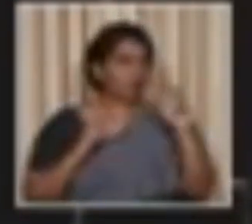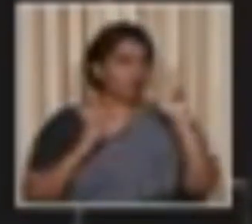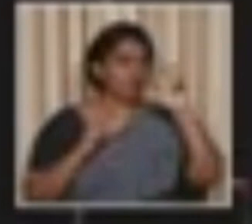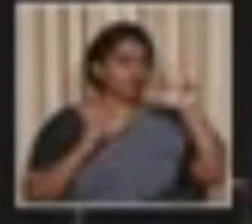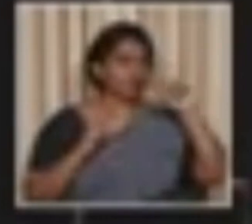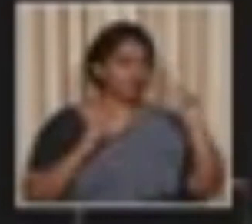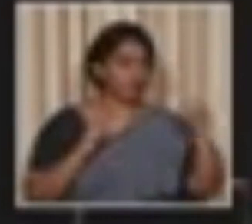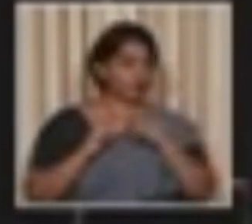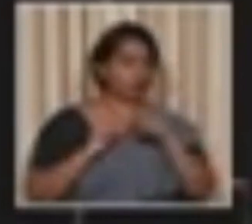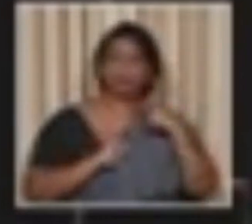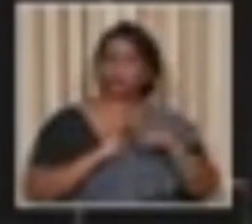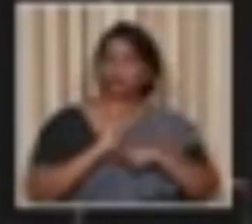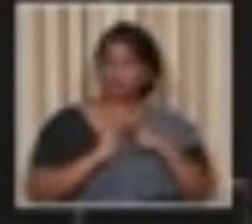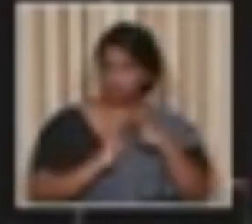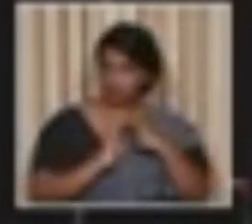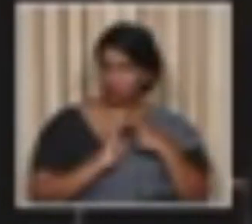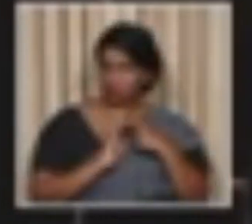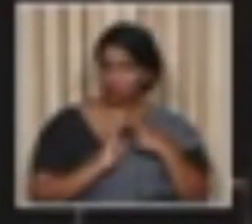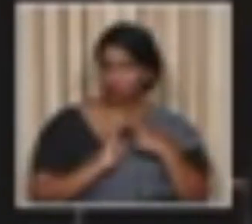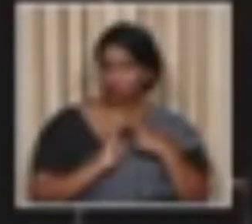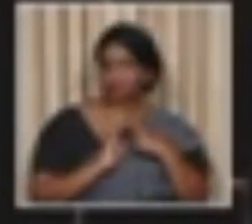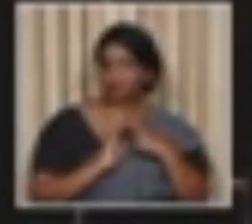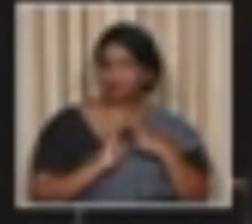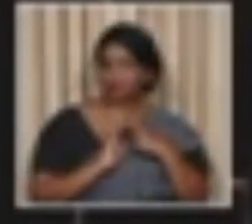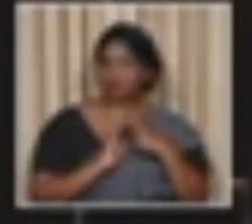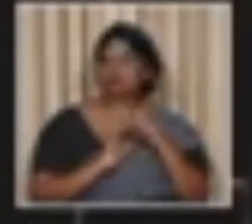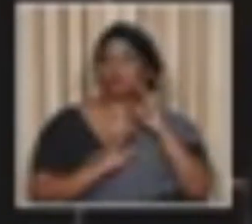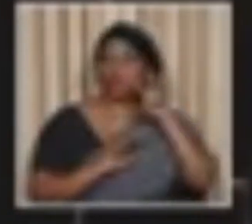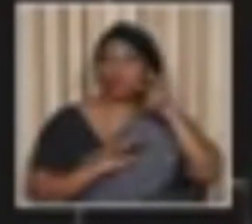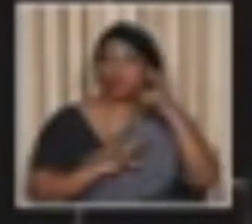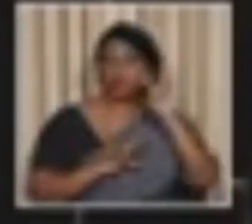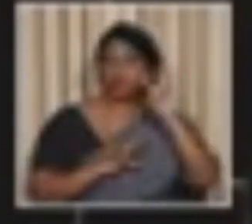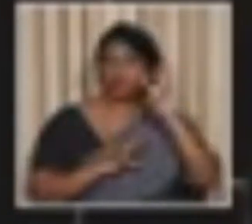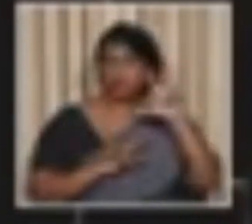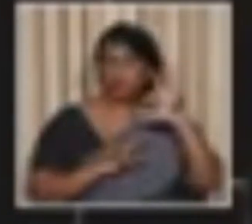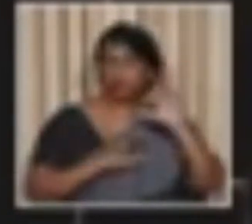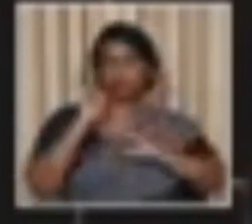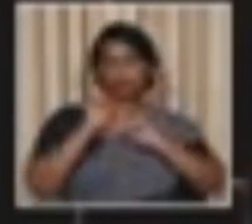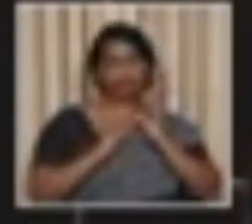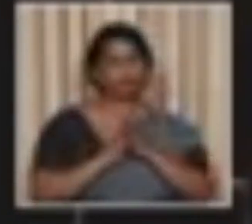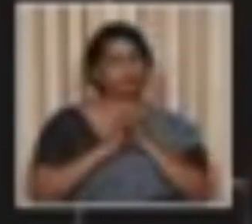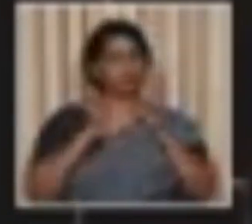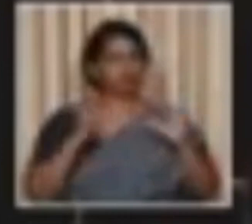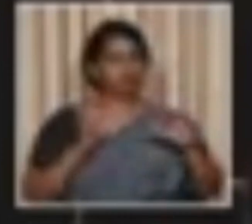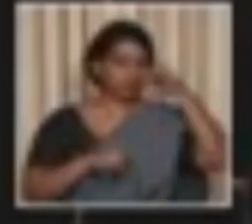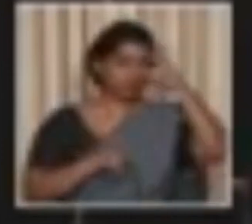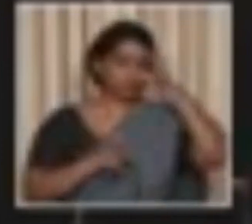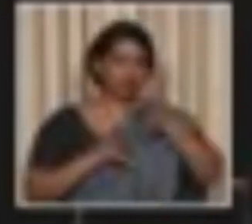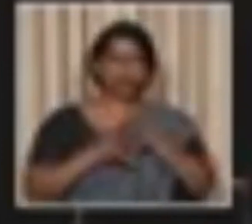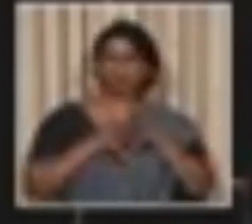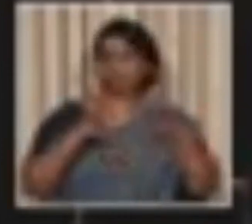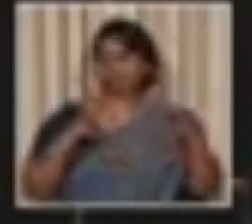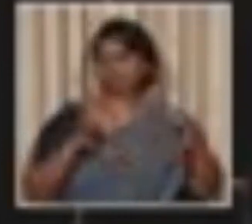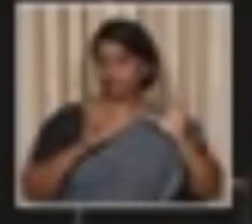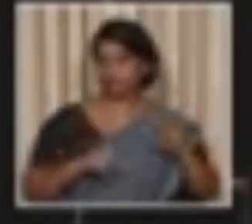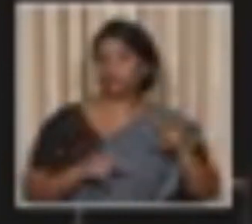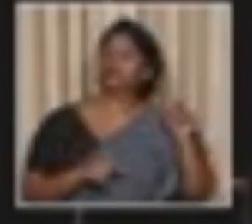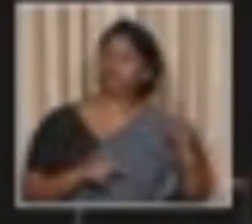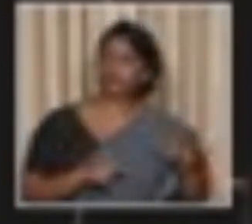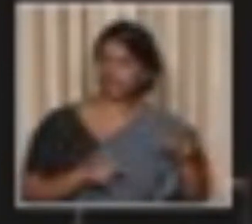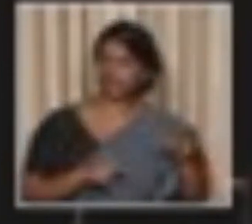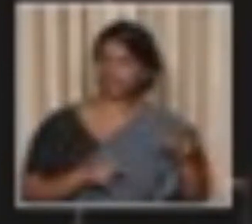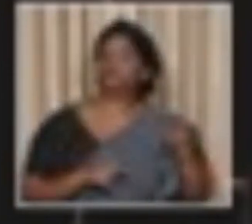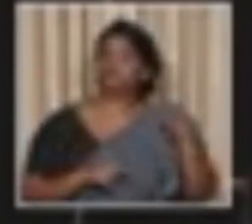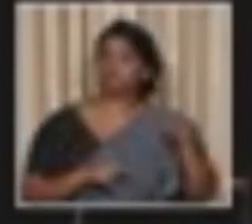நாட்டில் 238% அதிகரிப்பு சிங்கள சமூகத்தவர்களுடைய உருவானது. வடக்கு கிழக்கில் 855% உருவாகியது தொடர்பாக